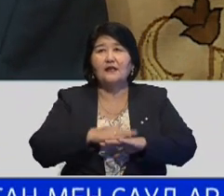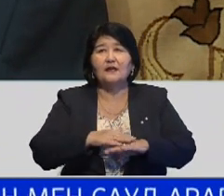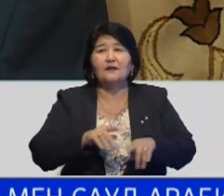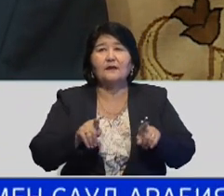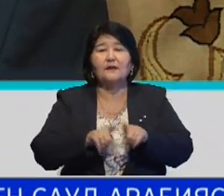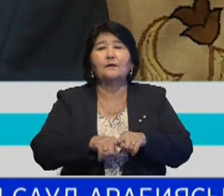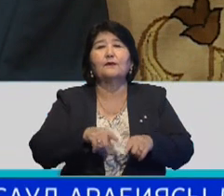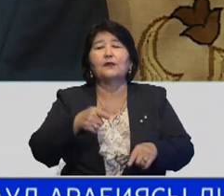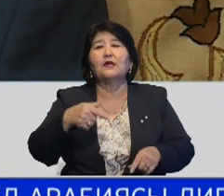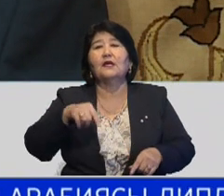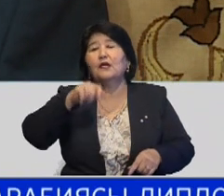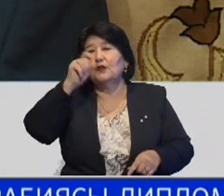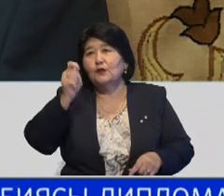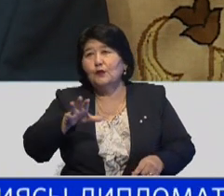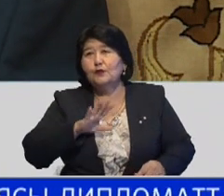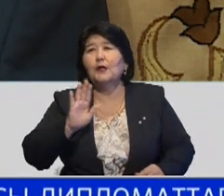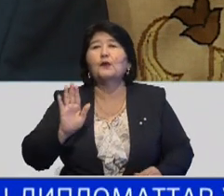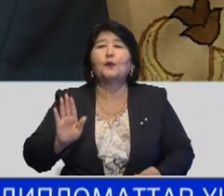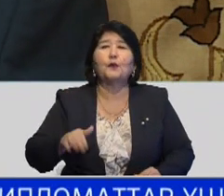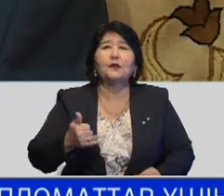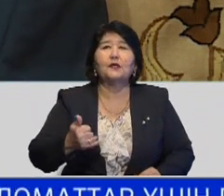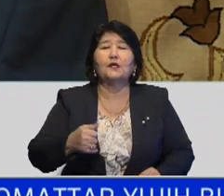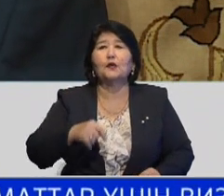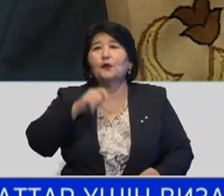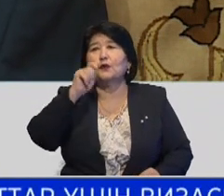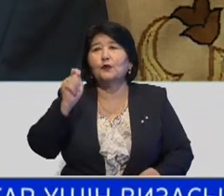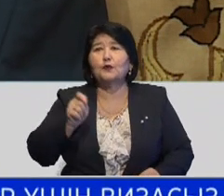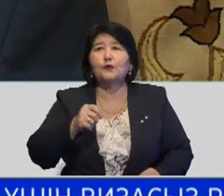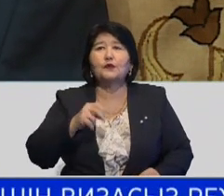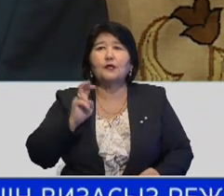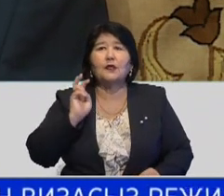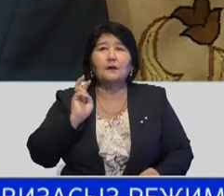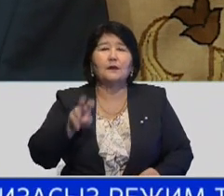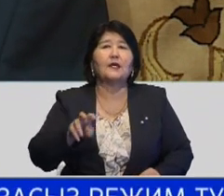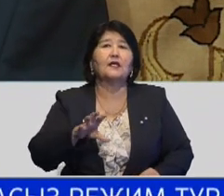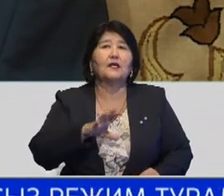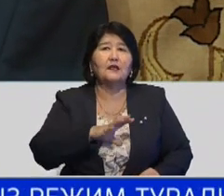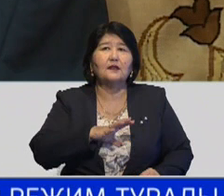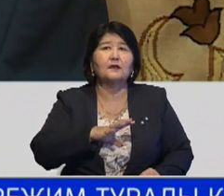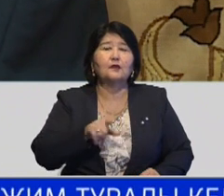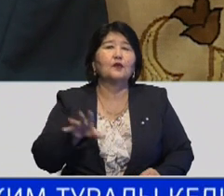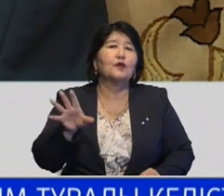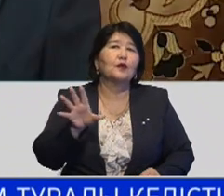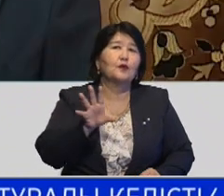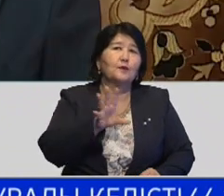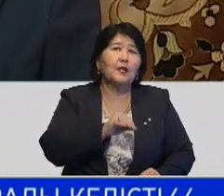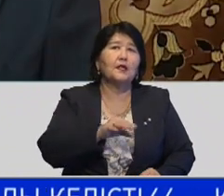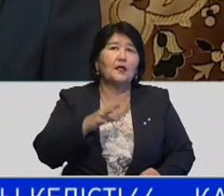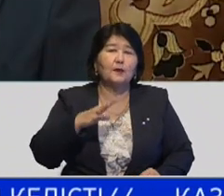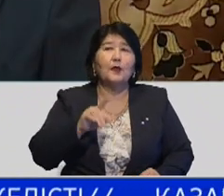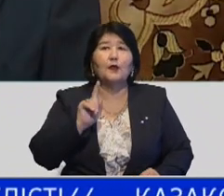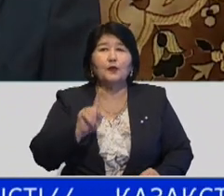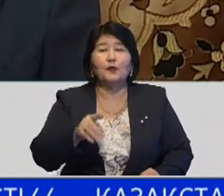kalay soğusun, sosun jağı, soğus kuralları kalay paydalanu. Sonun bärini üretti.